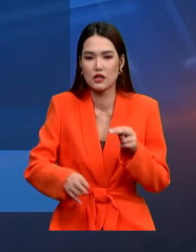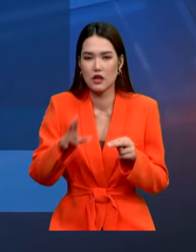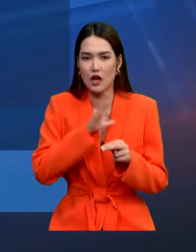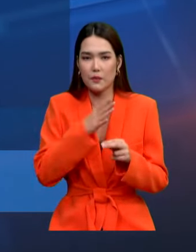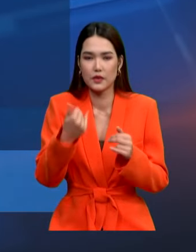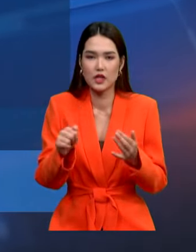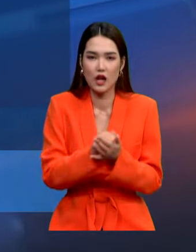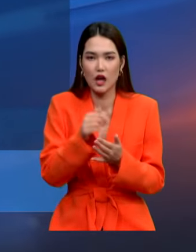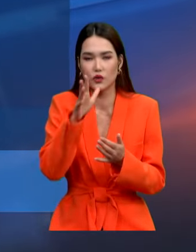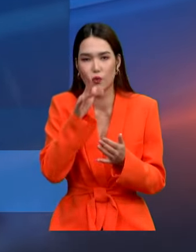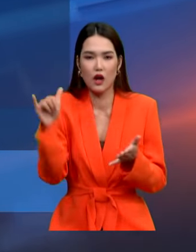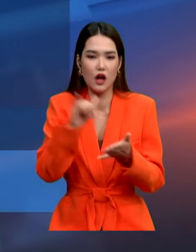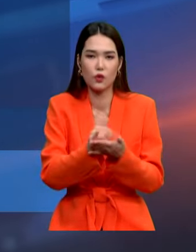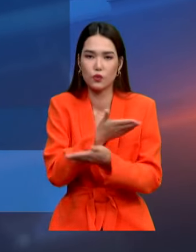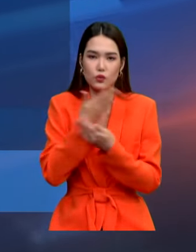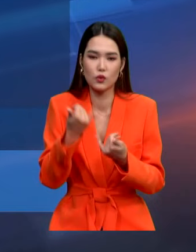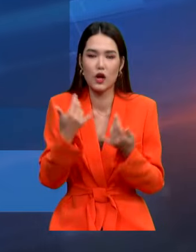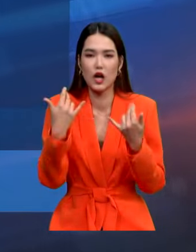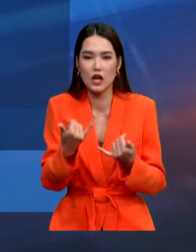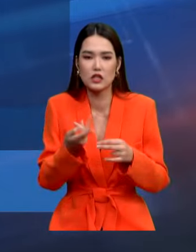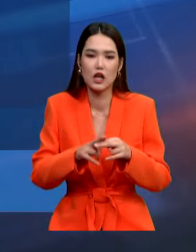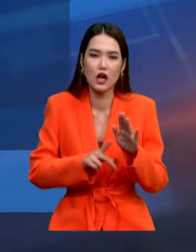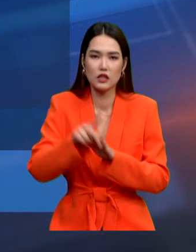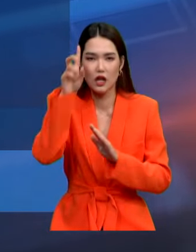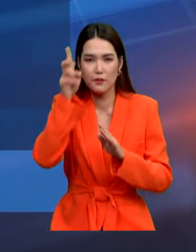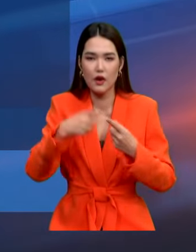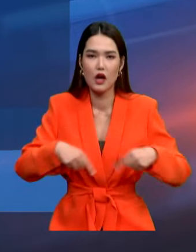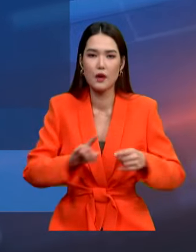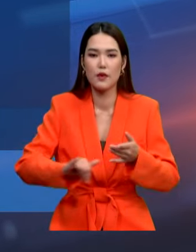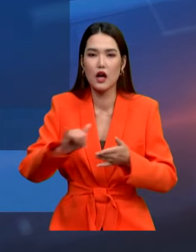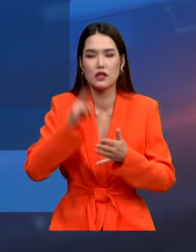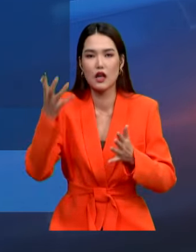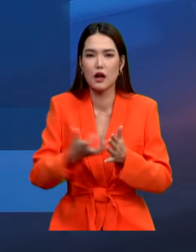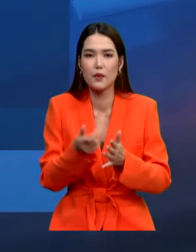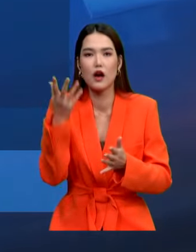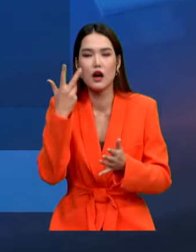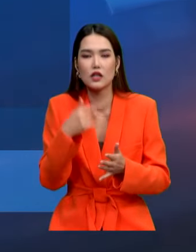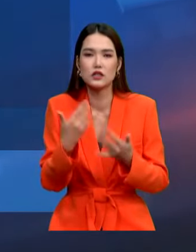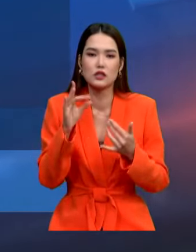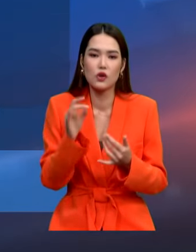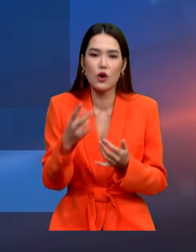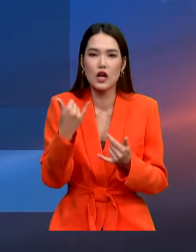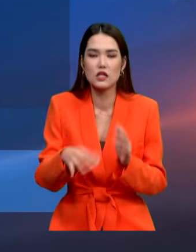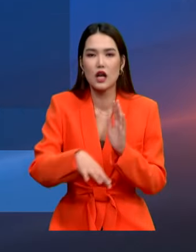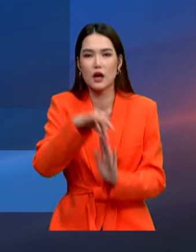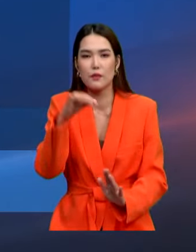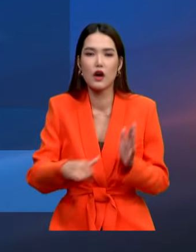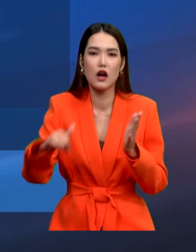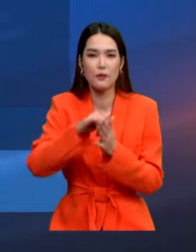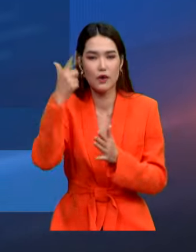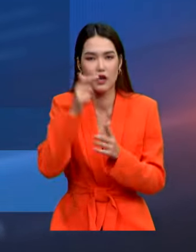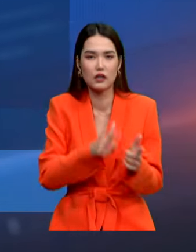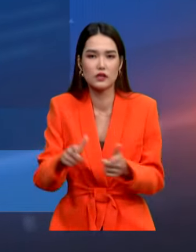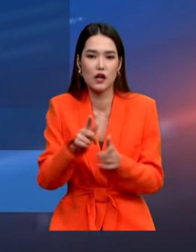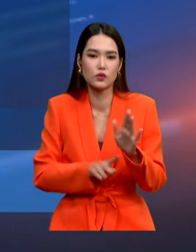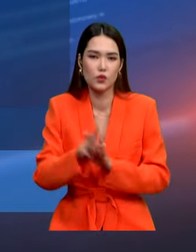қадағалау актісін жариялаған жоқпыз. Сондықтан бұл тексеріске орай мемлекеттік байқау жариялау негізсіз. Қазір осы мемлекеттік байқауды жариялау заңдылығы туралы сараптама